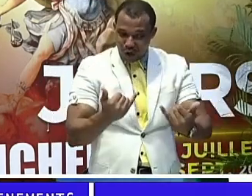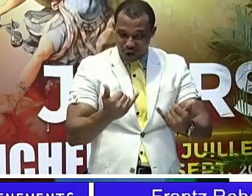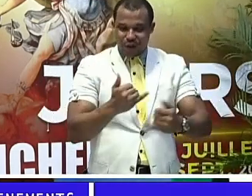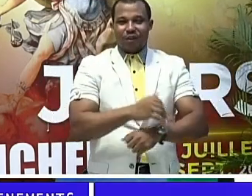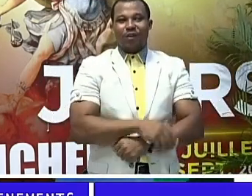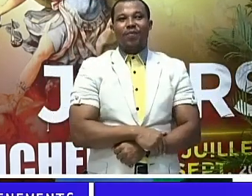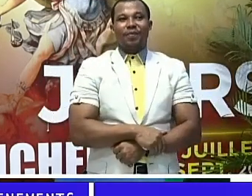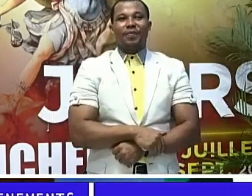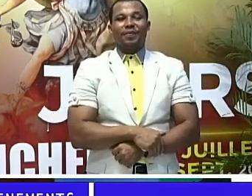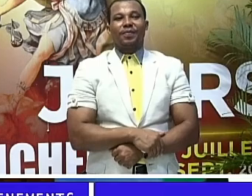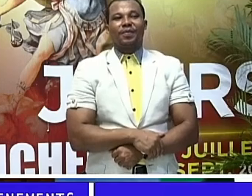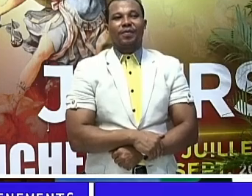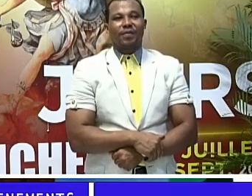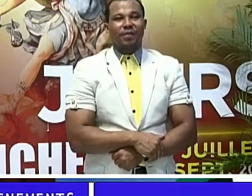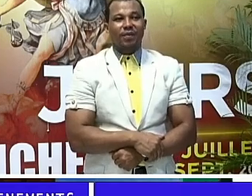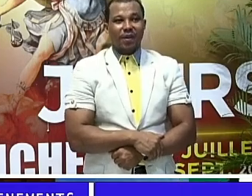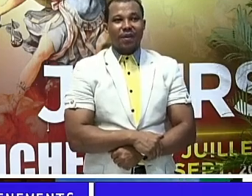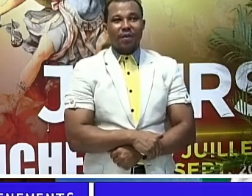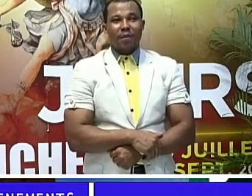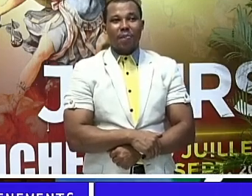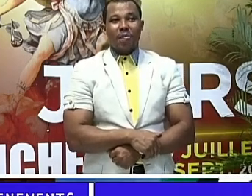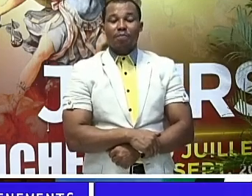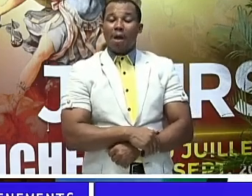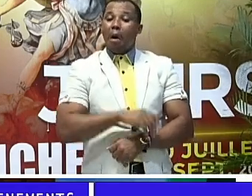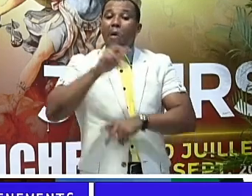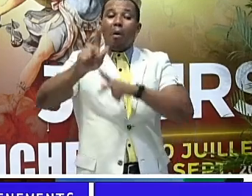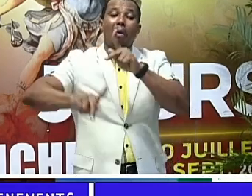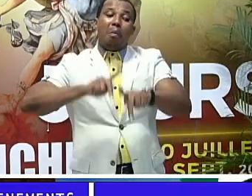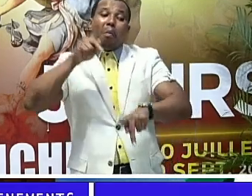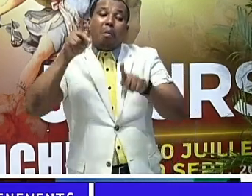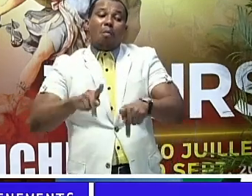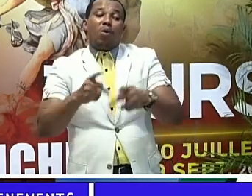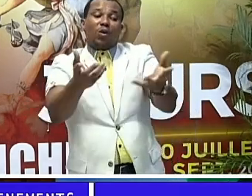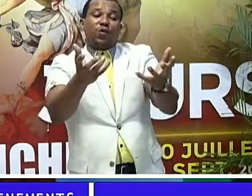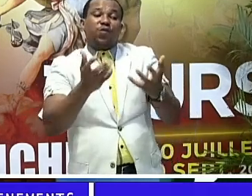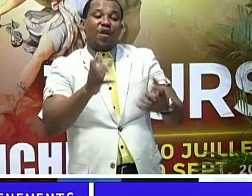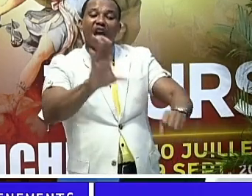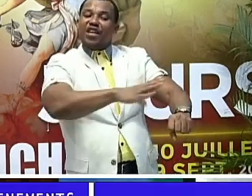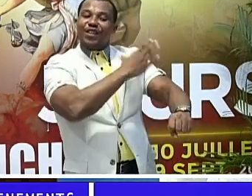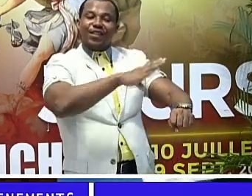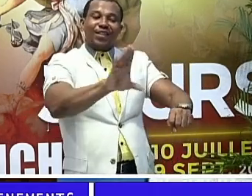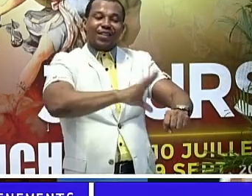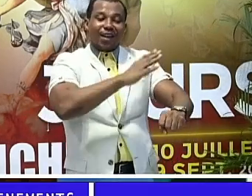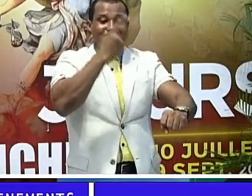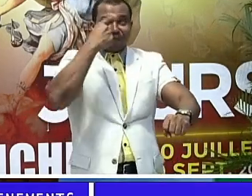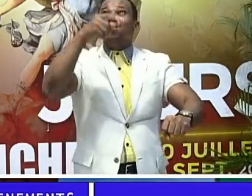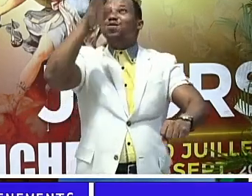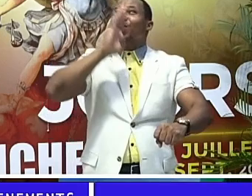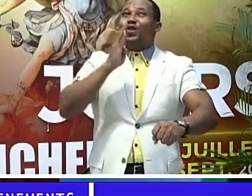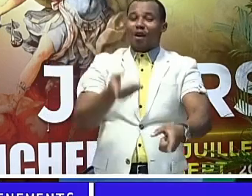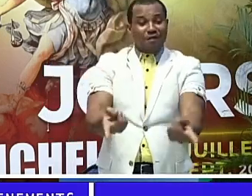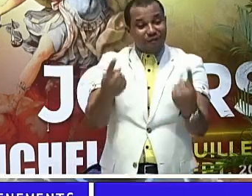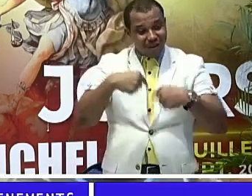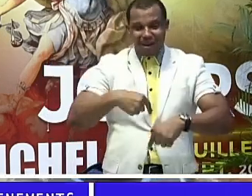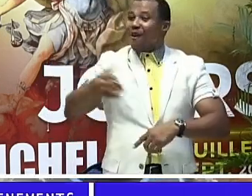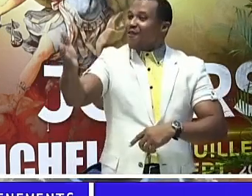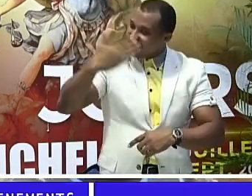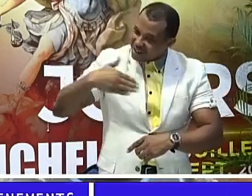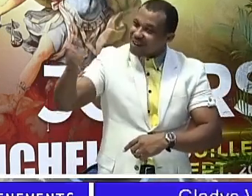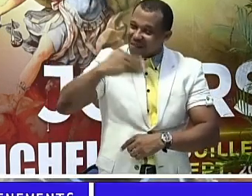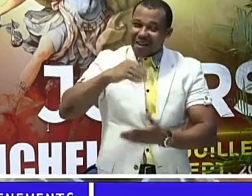consolatrice. Yon moun ki vle chanter pour bon Dieu, vini. Ou pa prendre